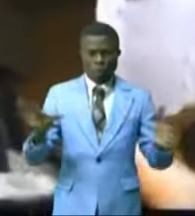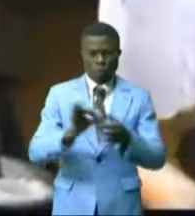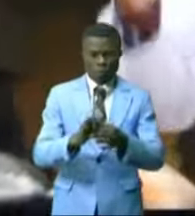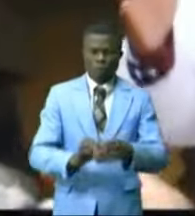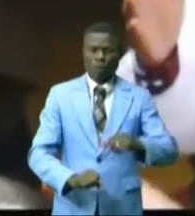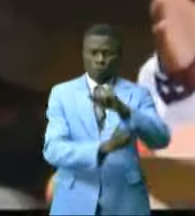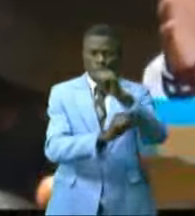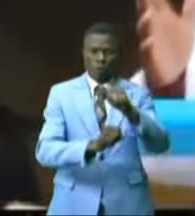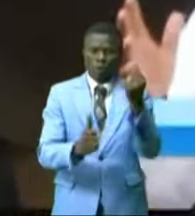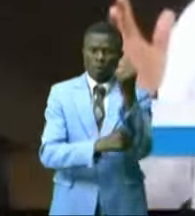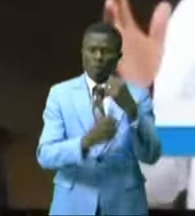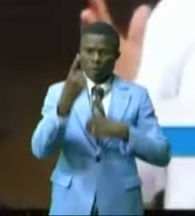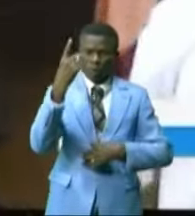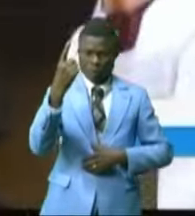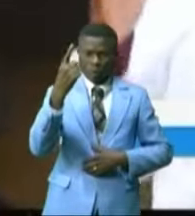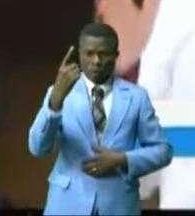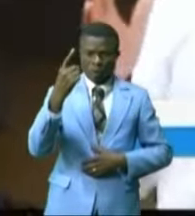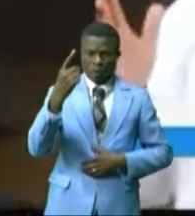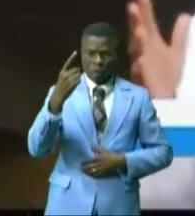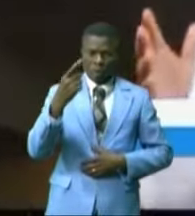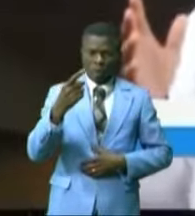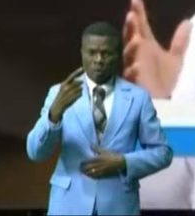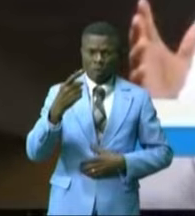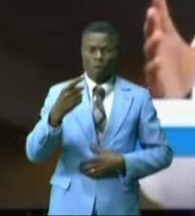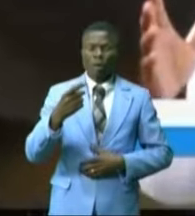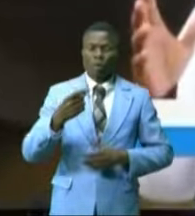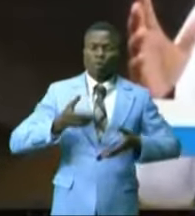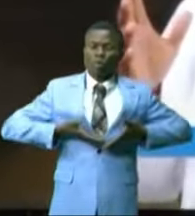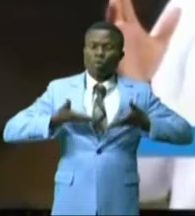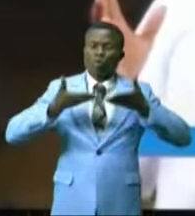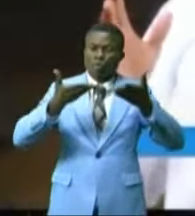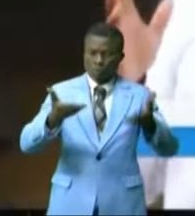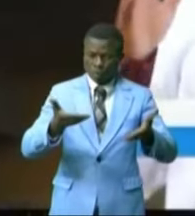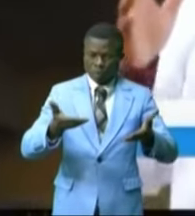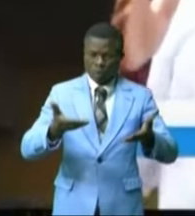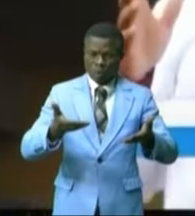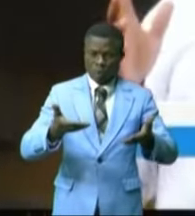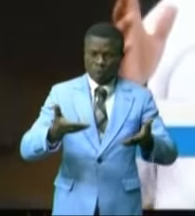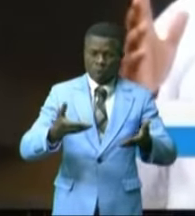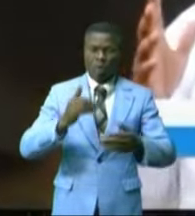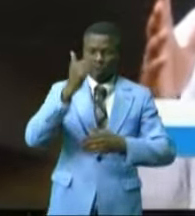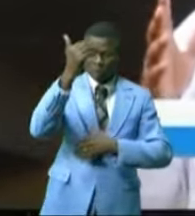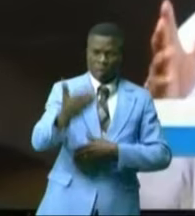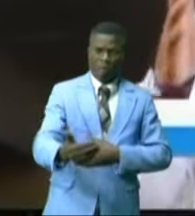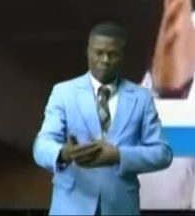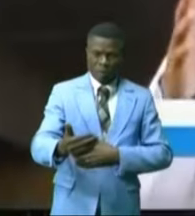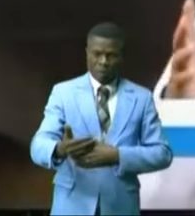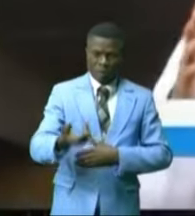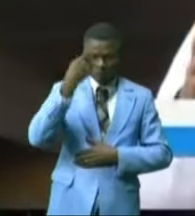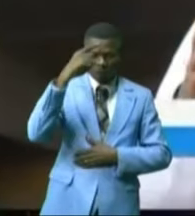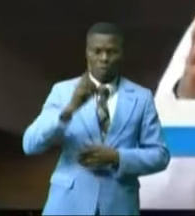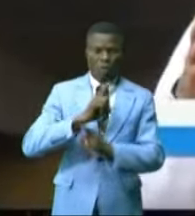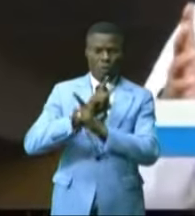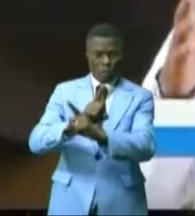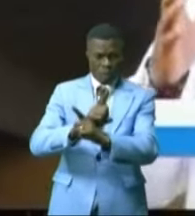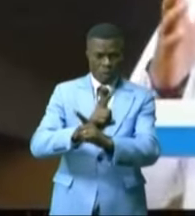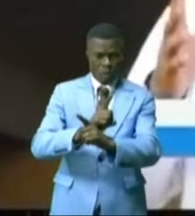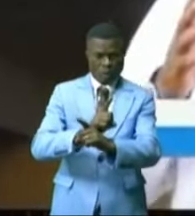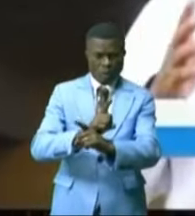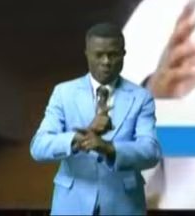Simana Moutoumoko. Oui, à Bimisi Moutounaye. Liboso. Pour la défense.